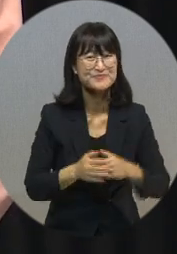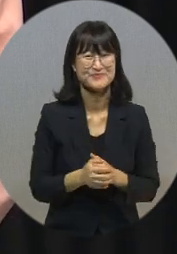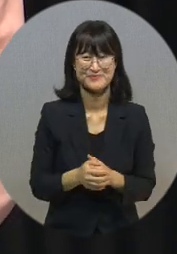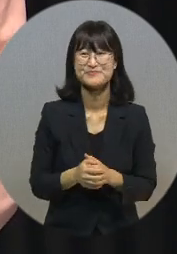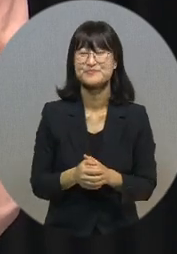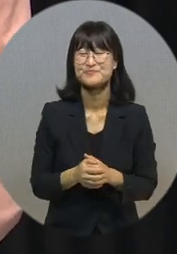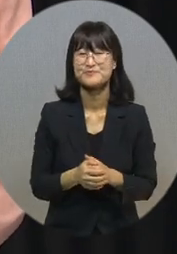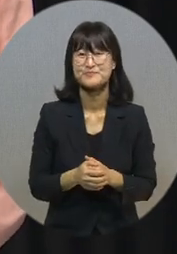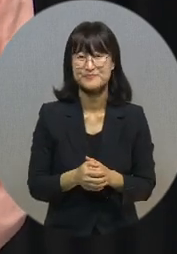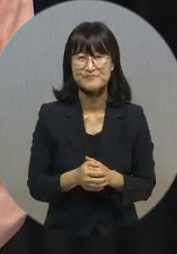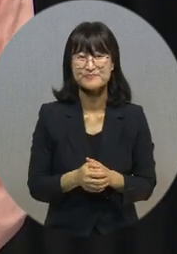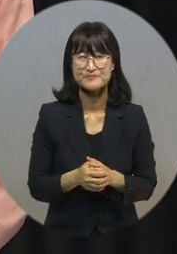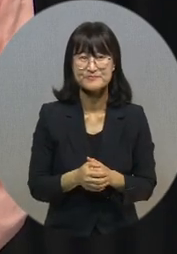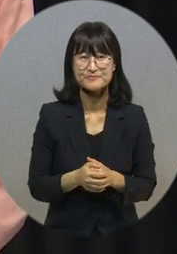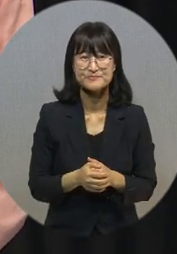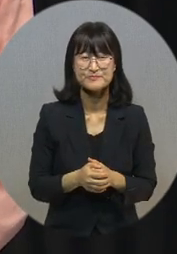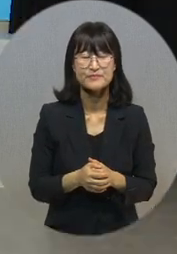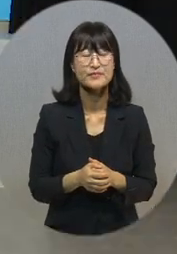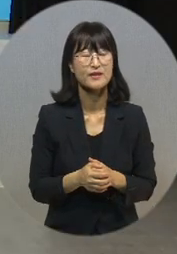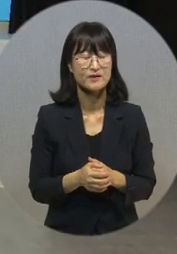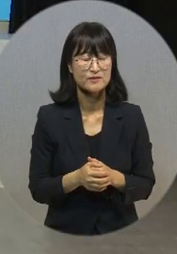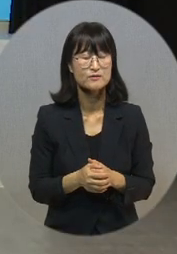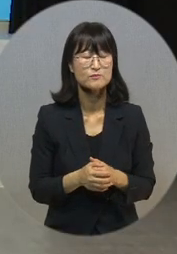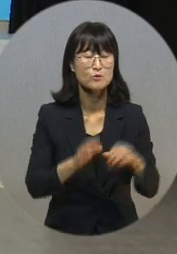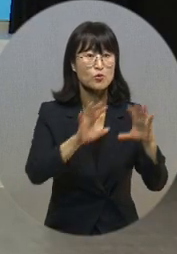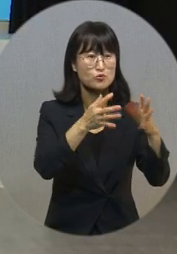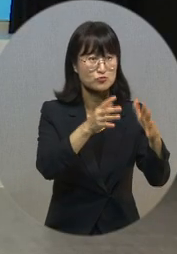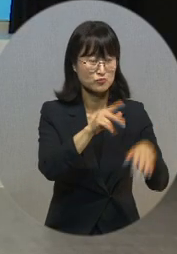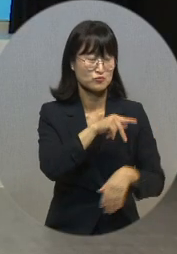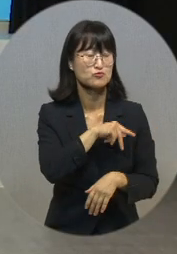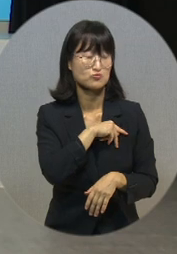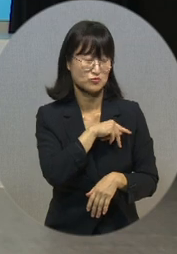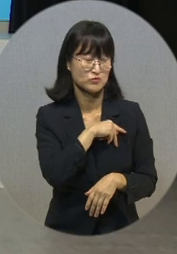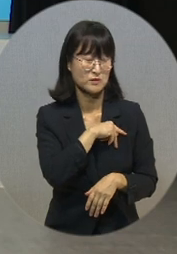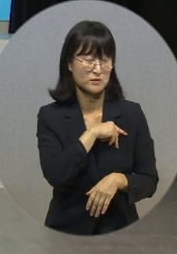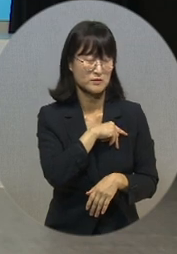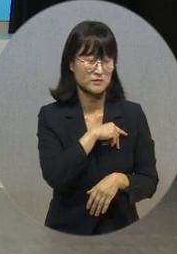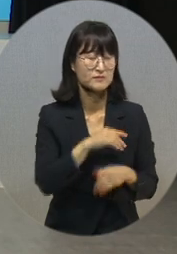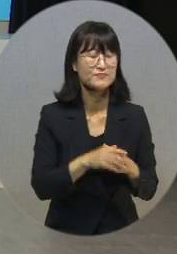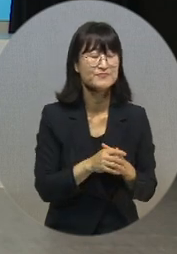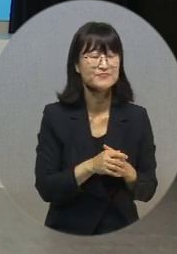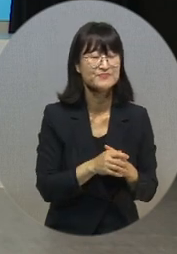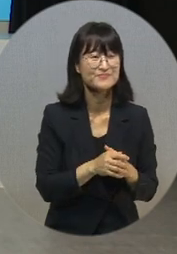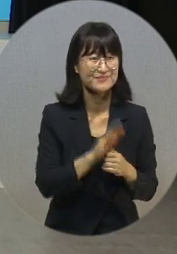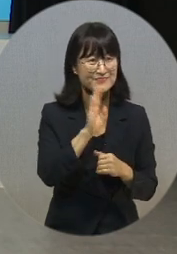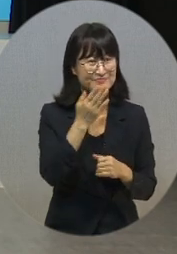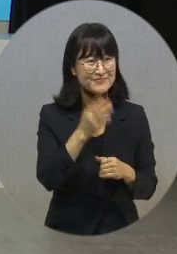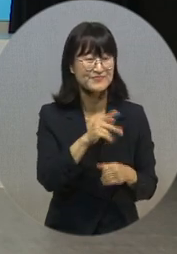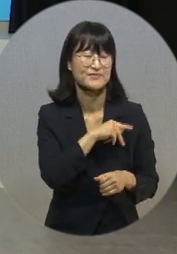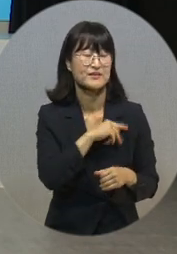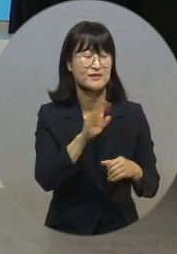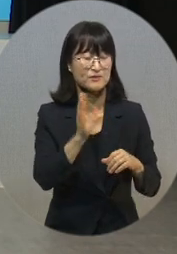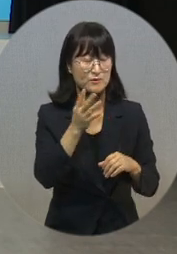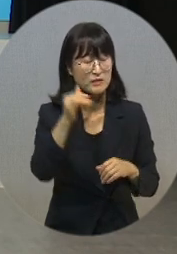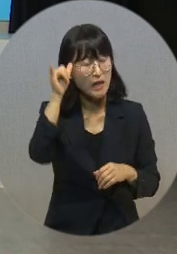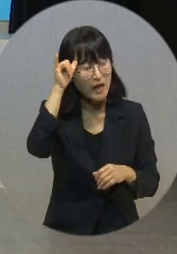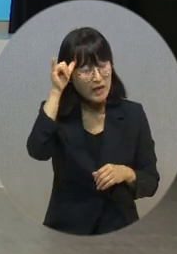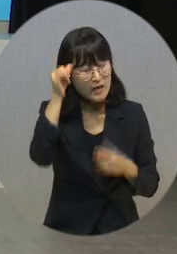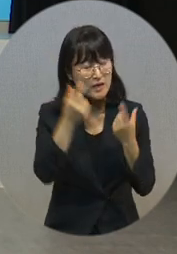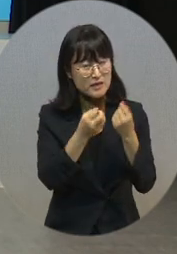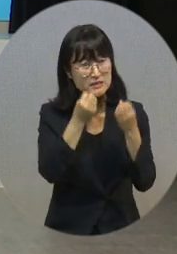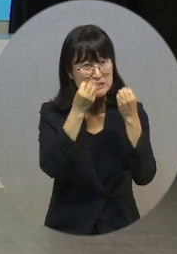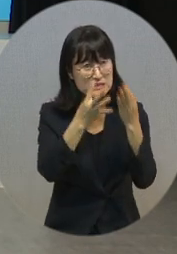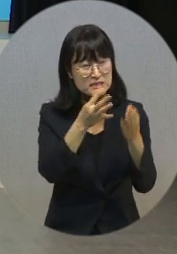네, 부탁드립니다. 네. 아, 그리고 사실 이제 국회의원이 되시면서 이제 아까 얘기하신 것처럼 여기 AI도 신기술도